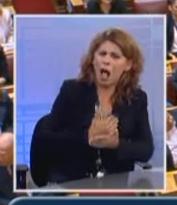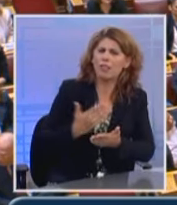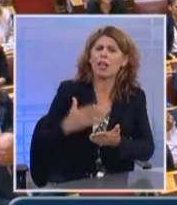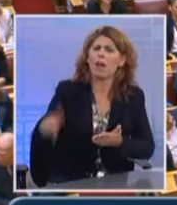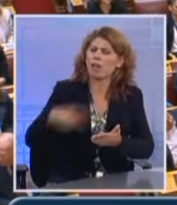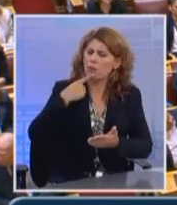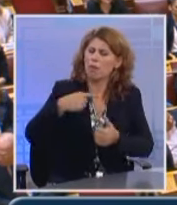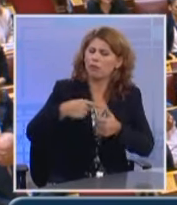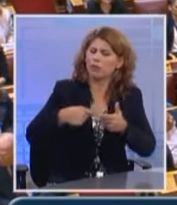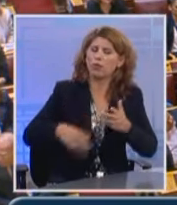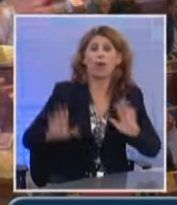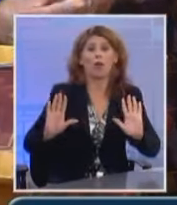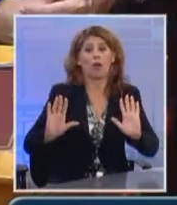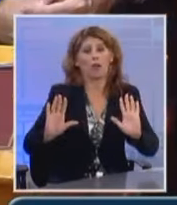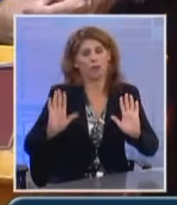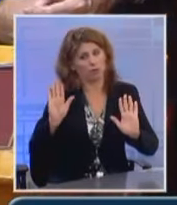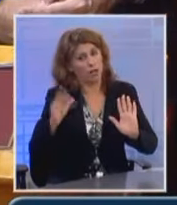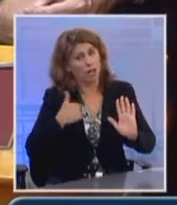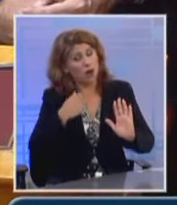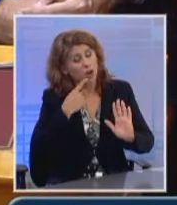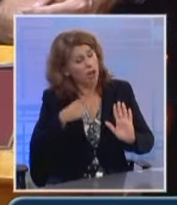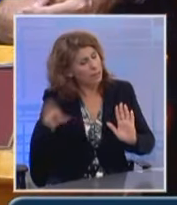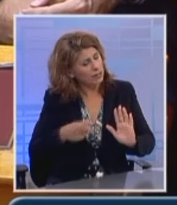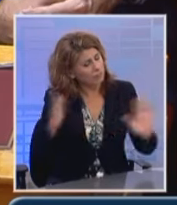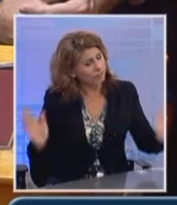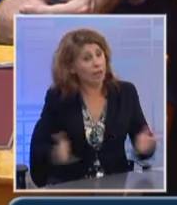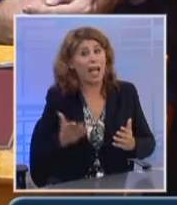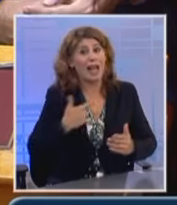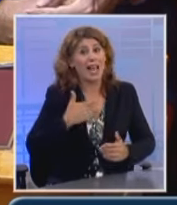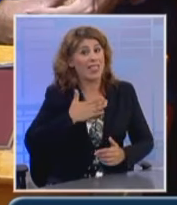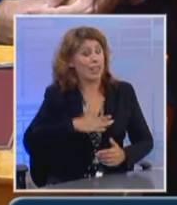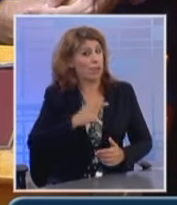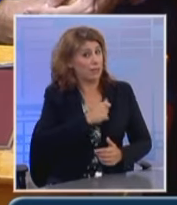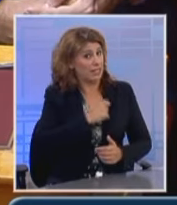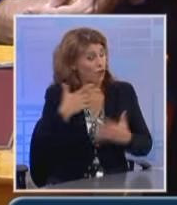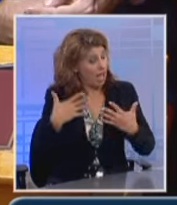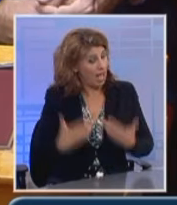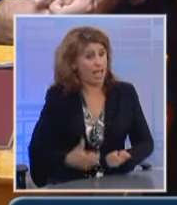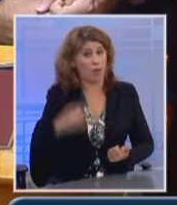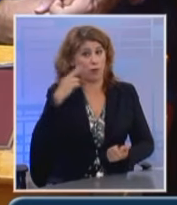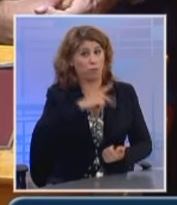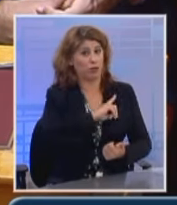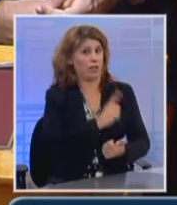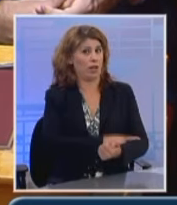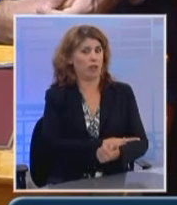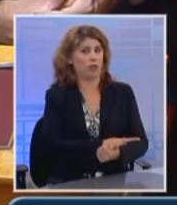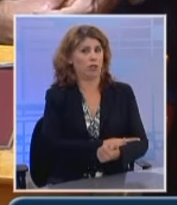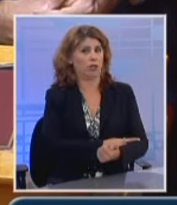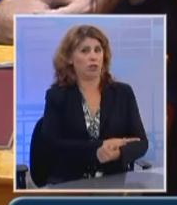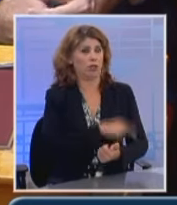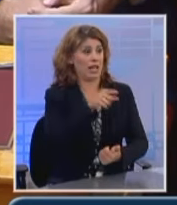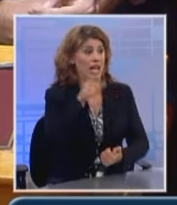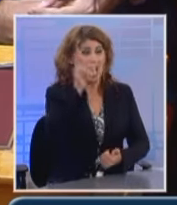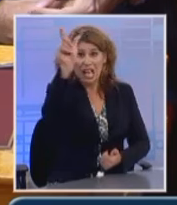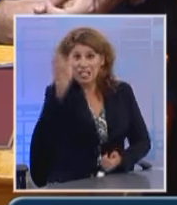που προανέφερα. Θέλω όμως, κύριε Πρωθυπουργέ, και πιστεύω ότι έχετε τη δυνατότητα να μπείτε